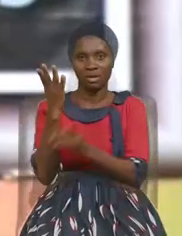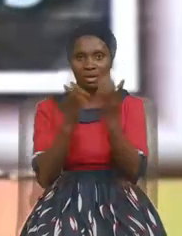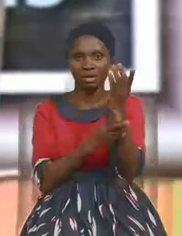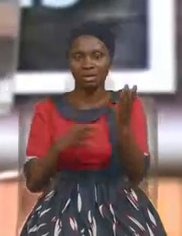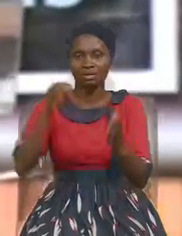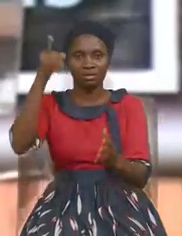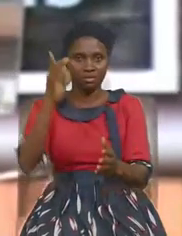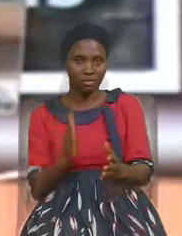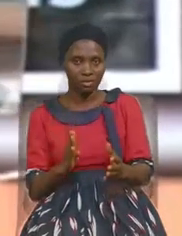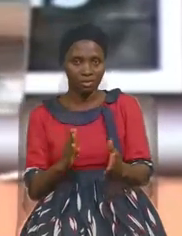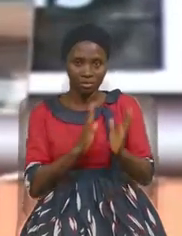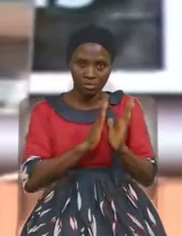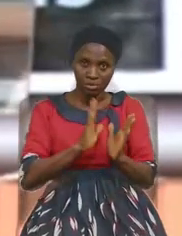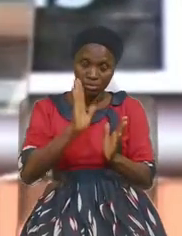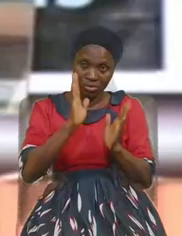Affectionnez-vous aux choses d'en haut,